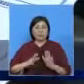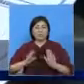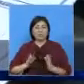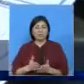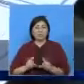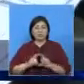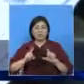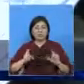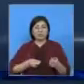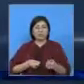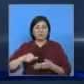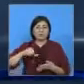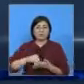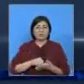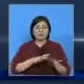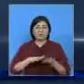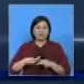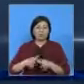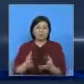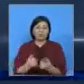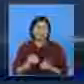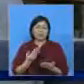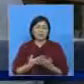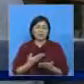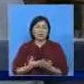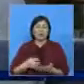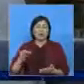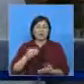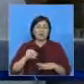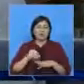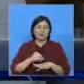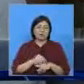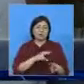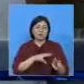мектеп әкімшілігіне қатысты шара қолданылады. Мәселе облыс әкімінің тікелей бақылауында.